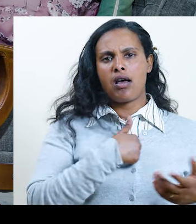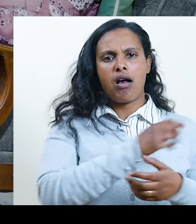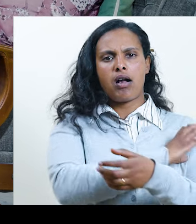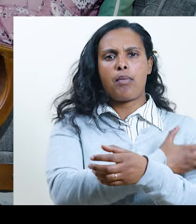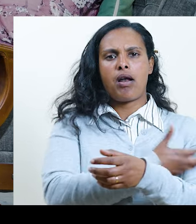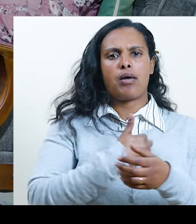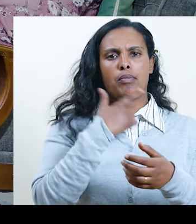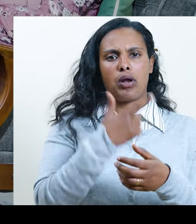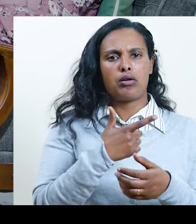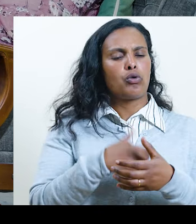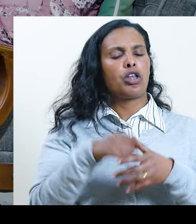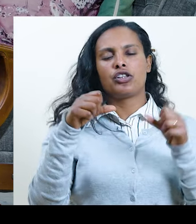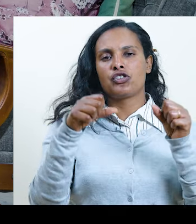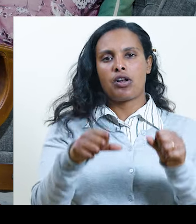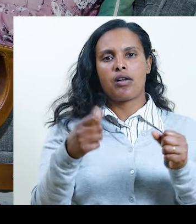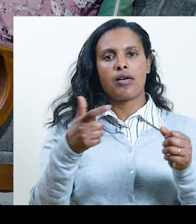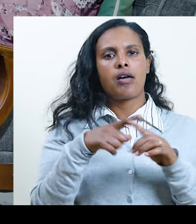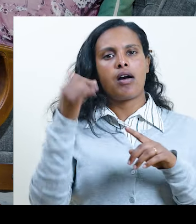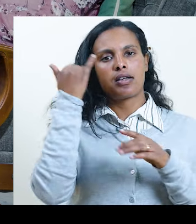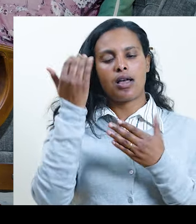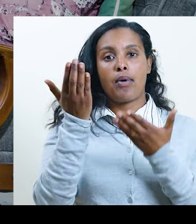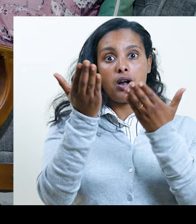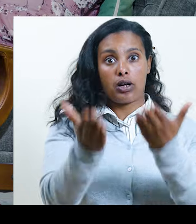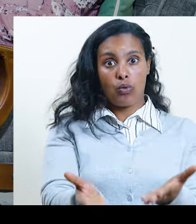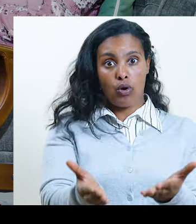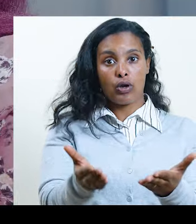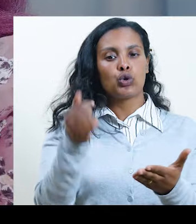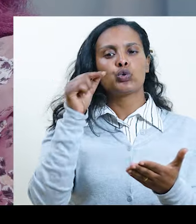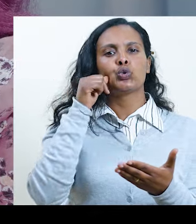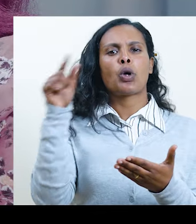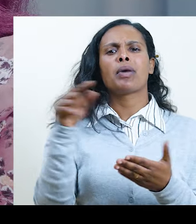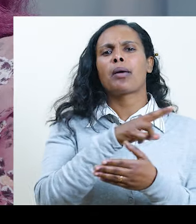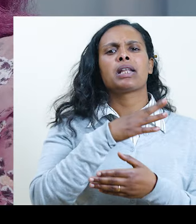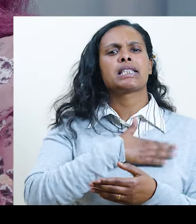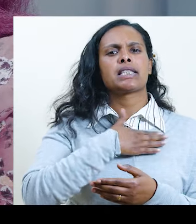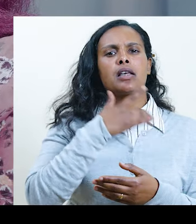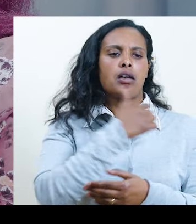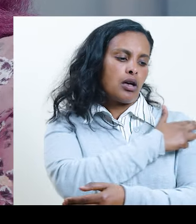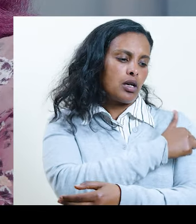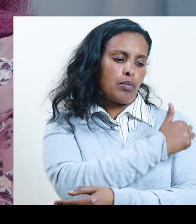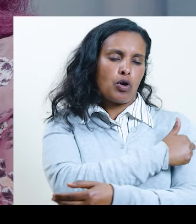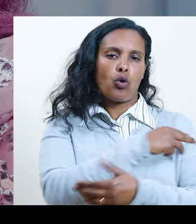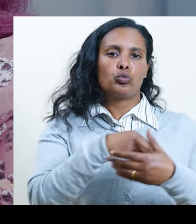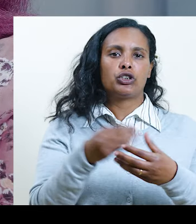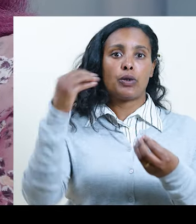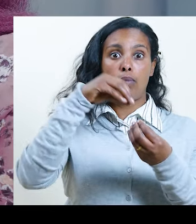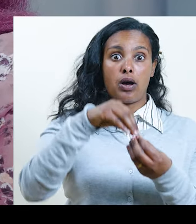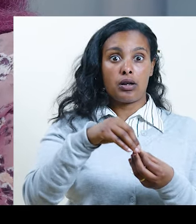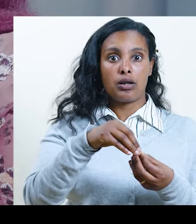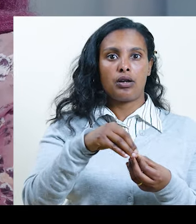እኛ አቅም አለን ብለን ማለት እንችላለን ብዬ ሐሳብ አቀረብኩላት እሷም ደስተኛ ናት ከህክምናዋ ሂደት